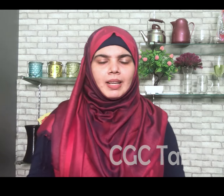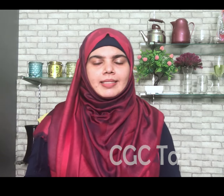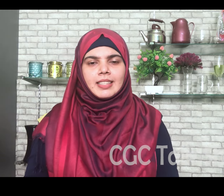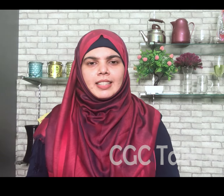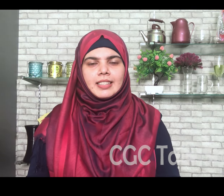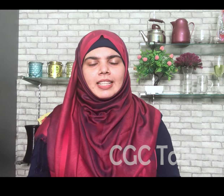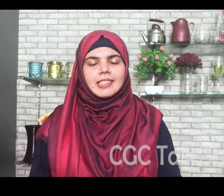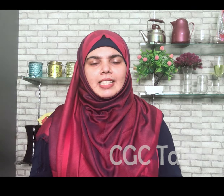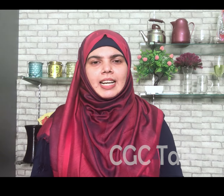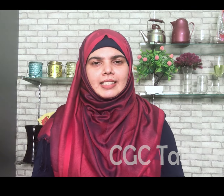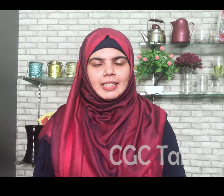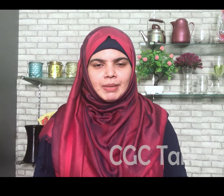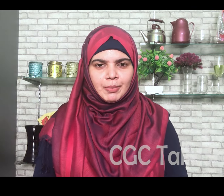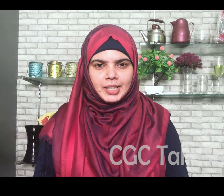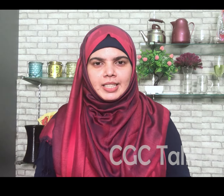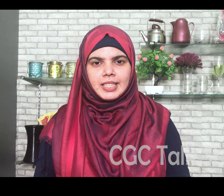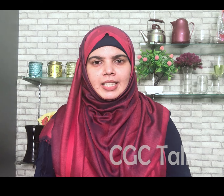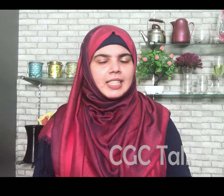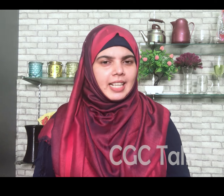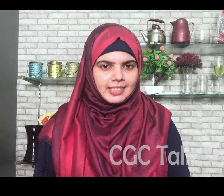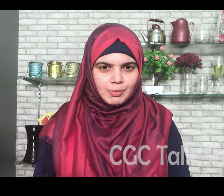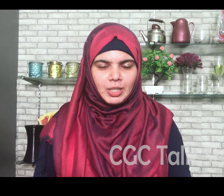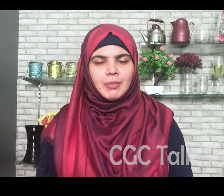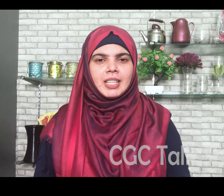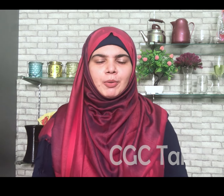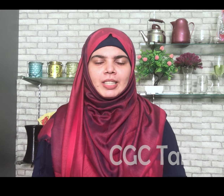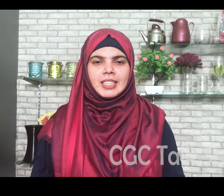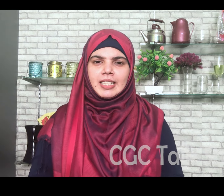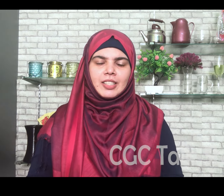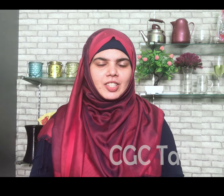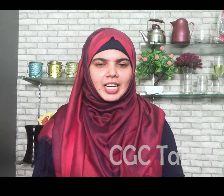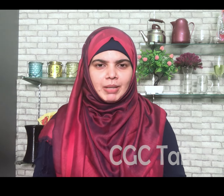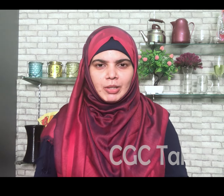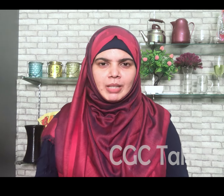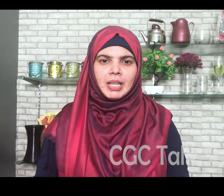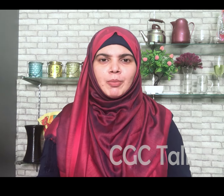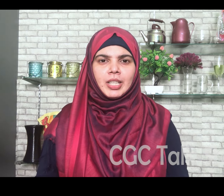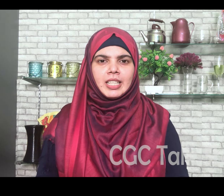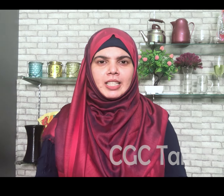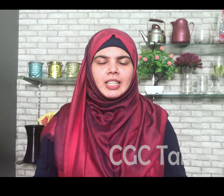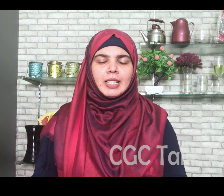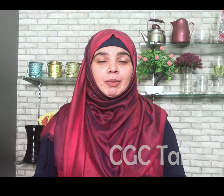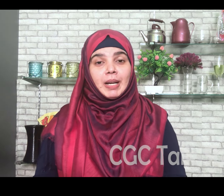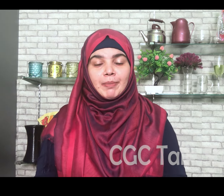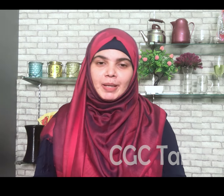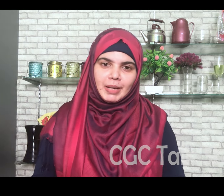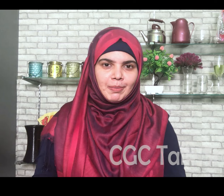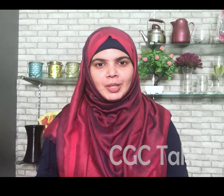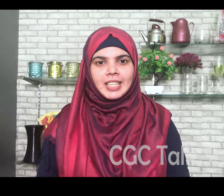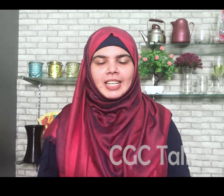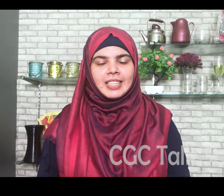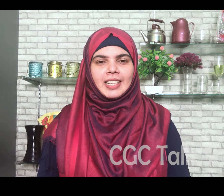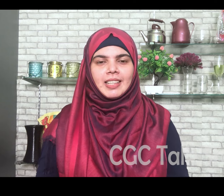அந்த போம் பிளாஸ்ட் நடத்திட்டு கடைசில யாரு தலை மேல போட்டாங்க இஜாஸ் இஸ்புல்லா மேல போட்டாங்க ரிஷாட் பதியுதீன் மேல போட்டாங்க இப்படி பல பேர்